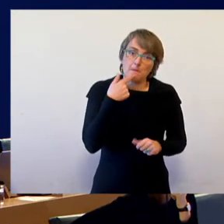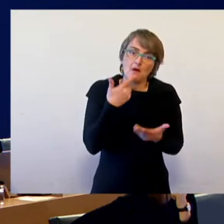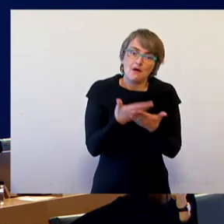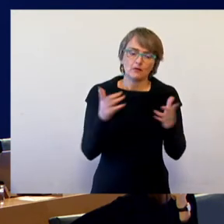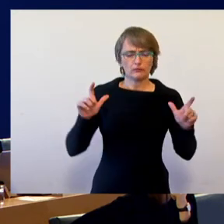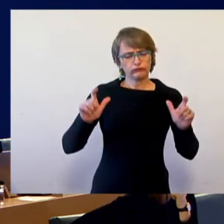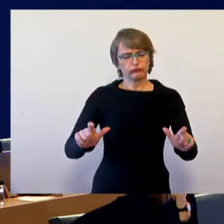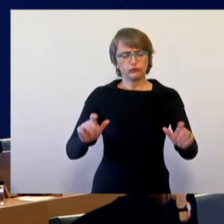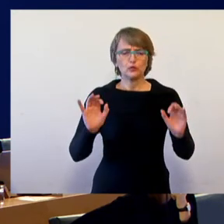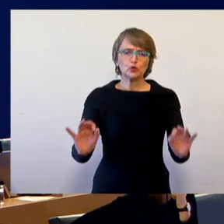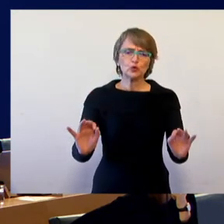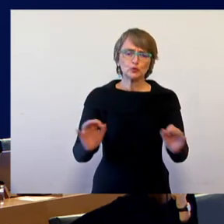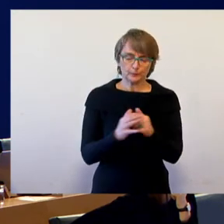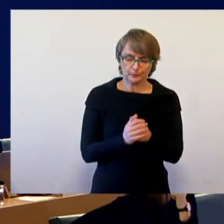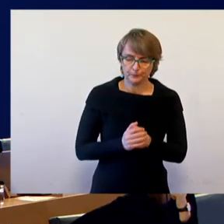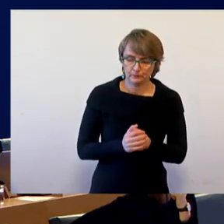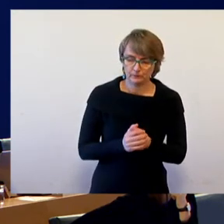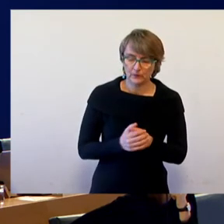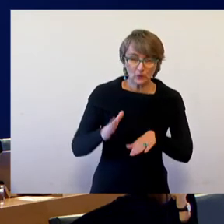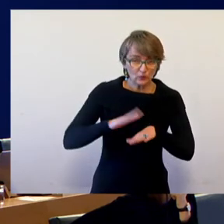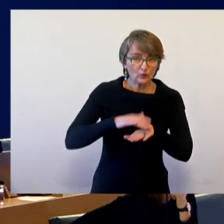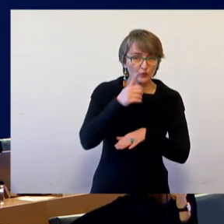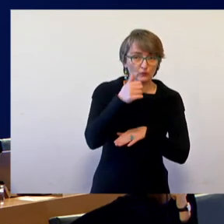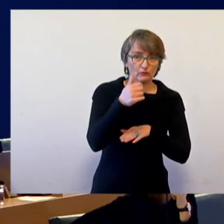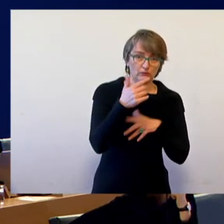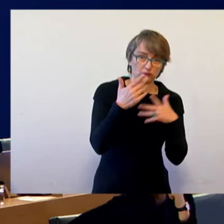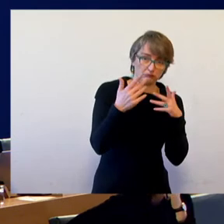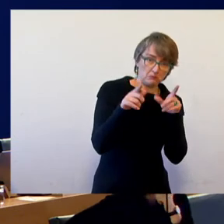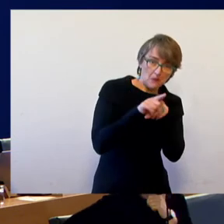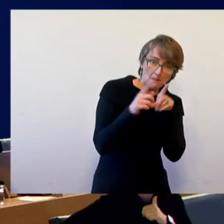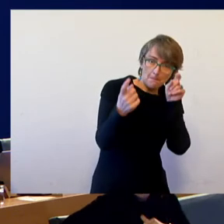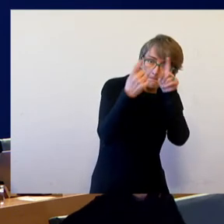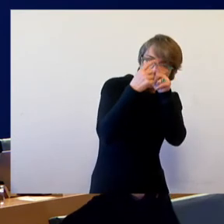et que, en principe,